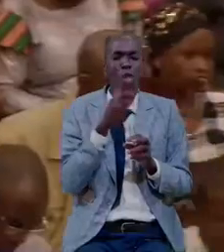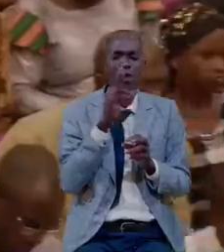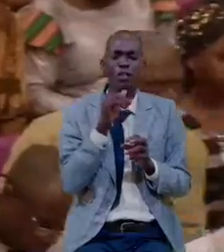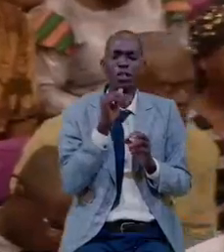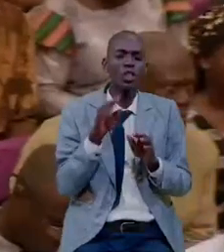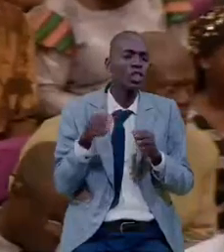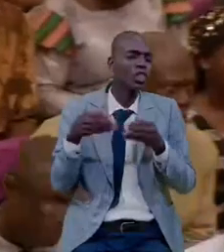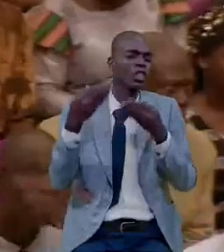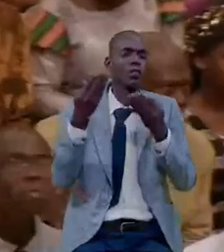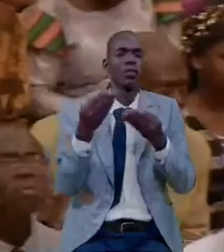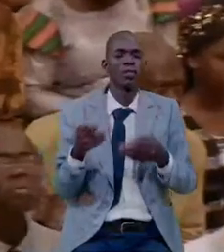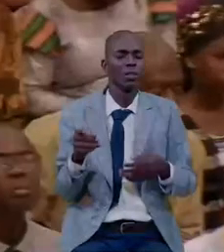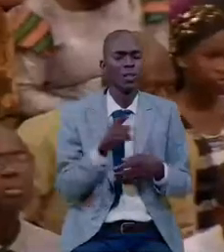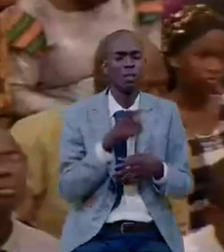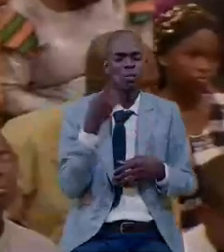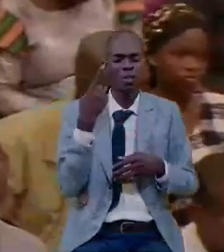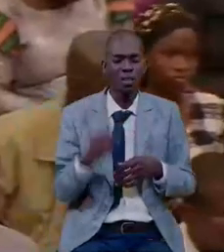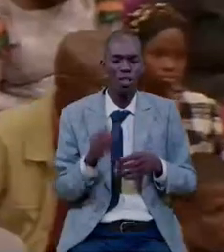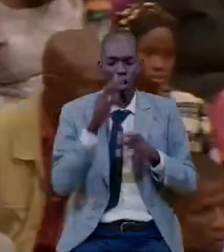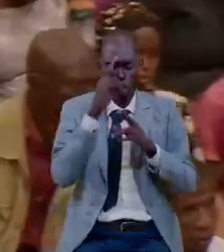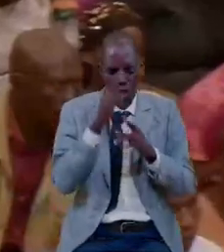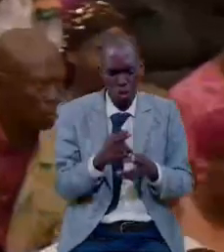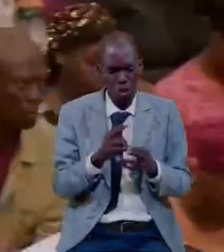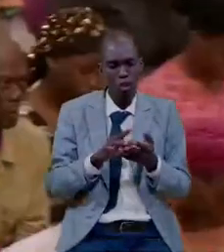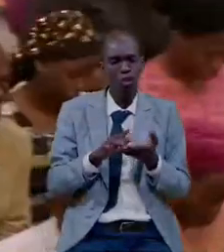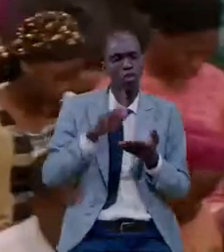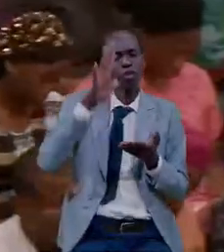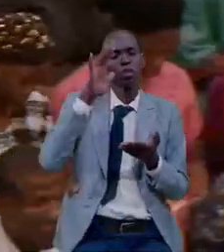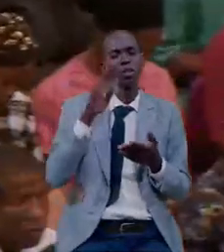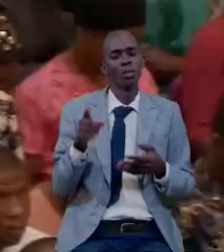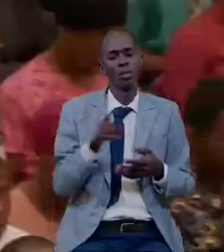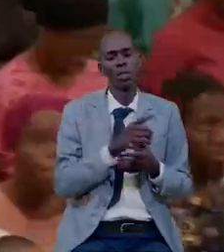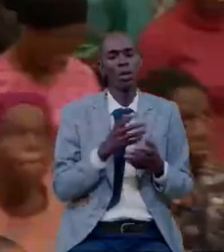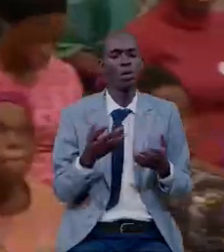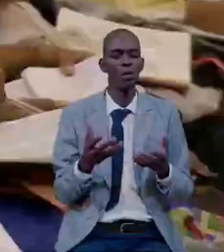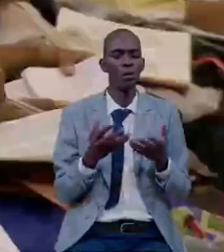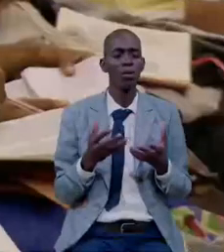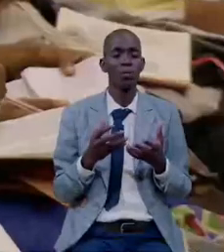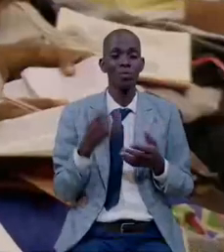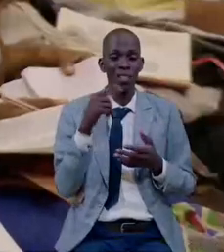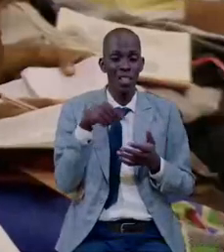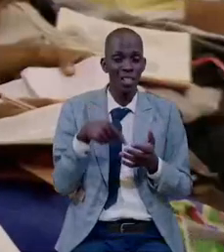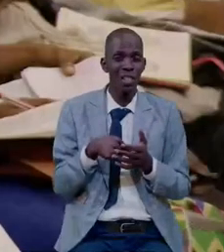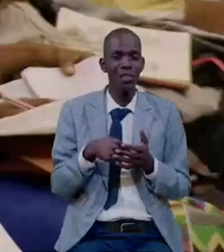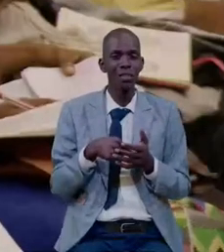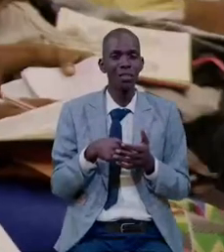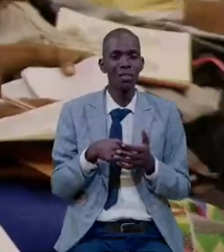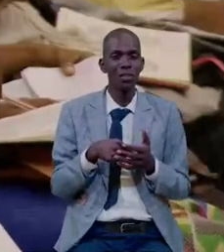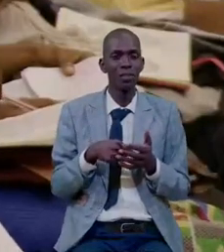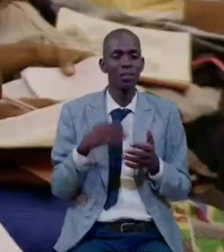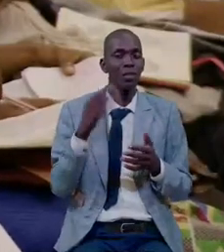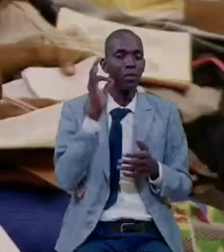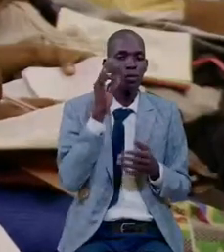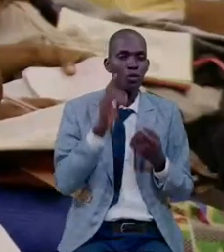pas l'honneur, la gloire qu'ils voudraient. Donc les fruits sont à eux-mêmes. Mais lorsque